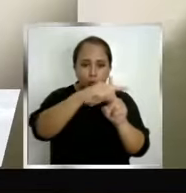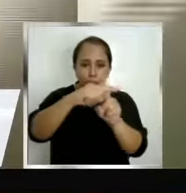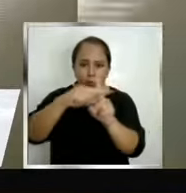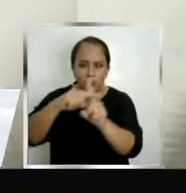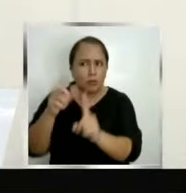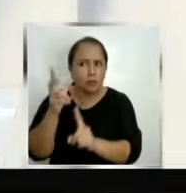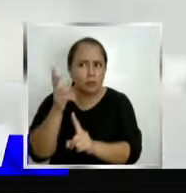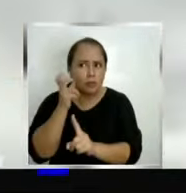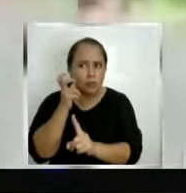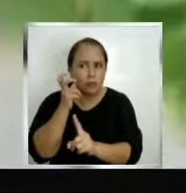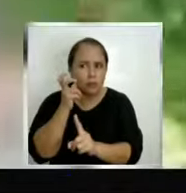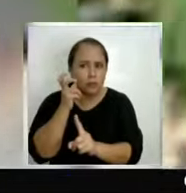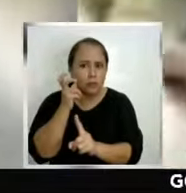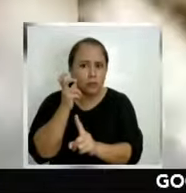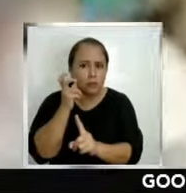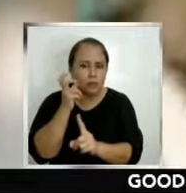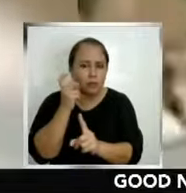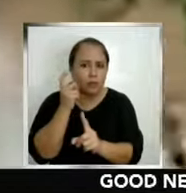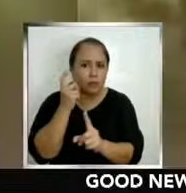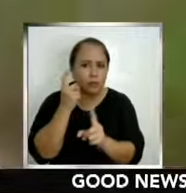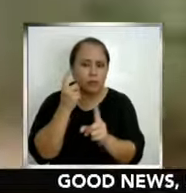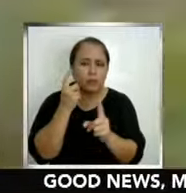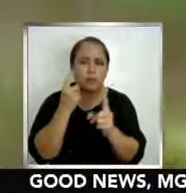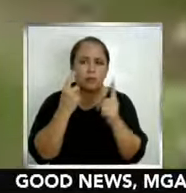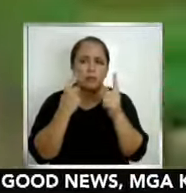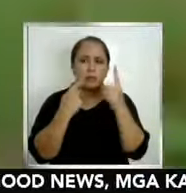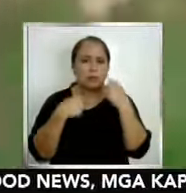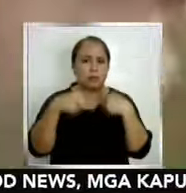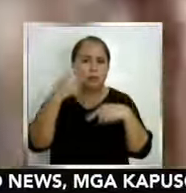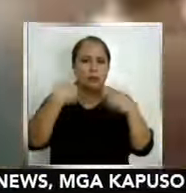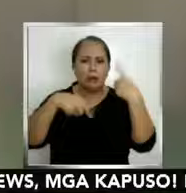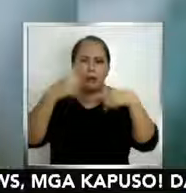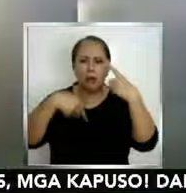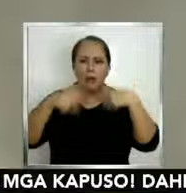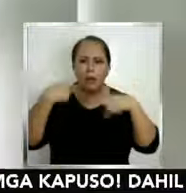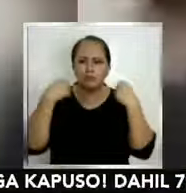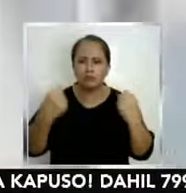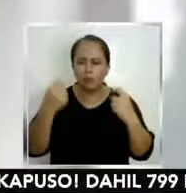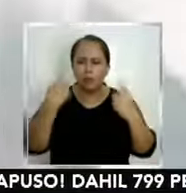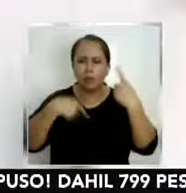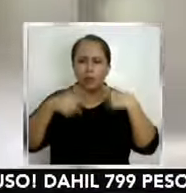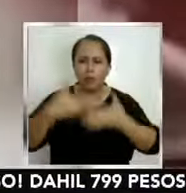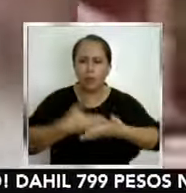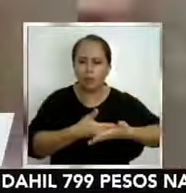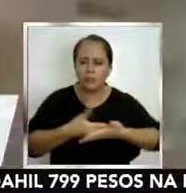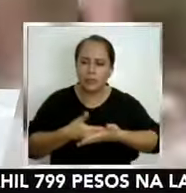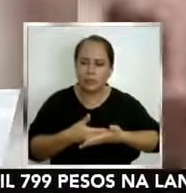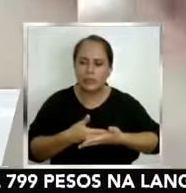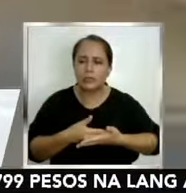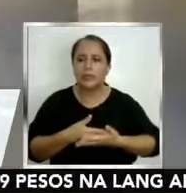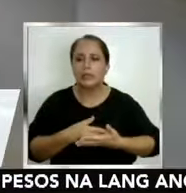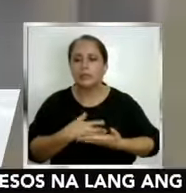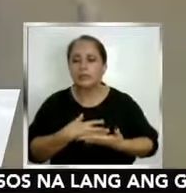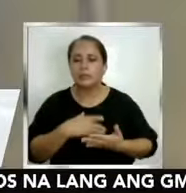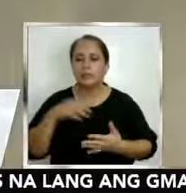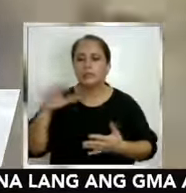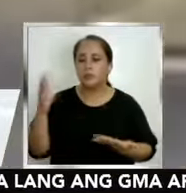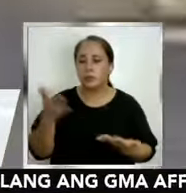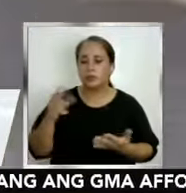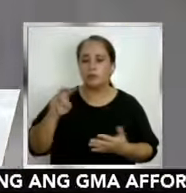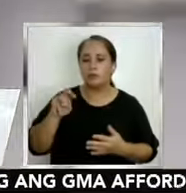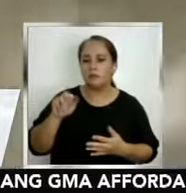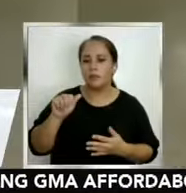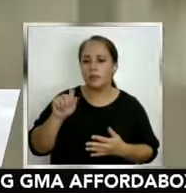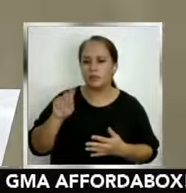Oh, irenta. May marinig na malakas na iyak ng sanggol. Sa katayngan mas bate, hindi na nakatiis ang